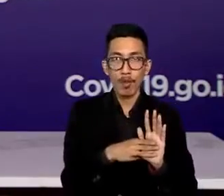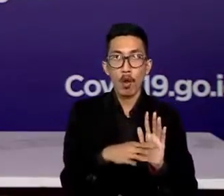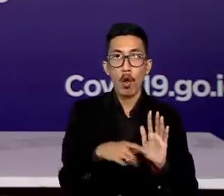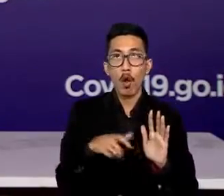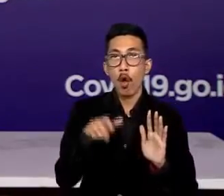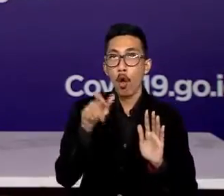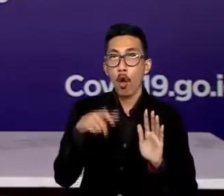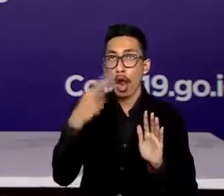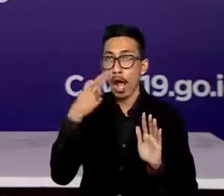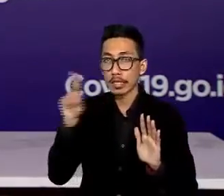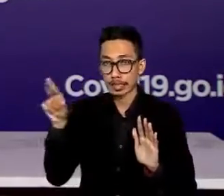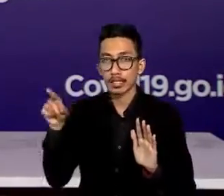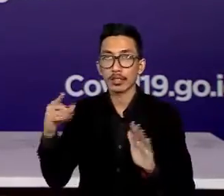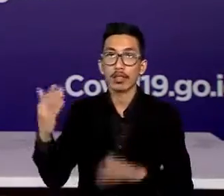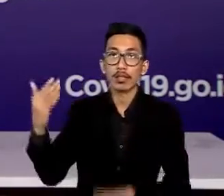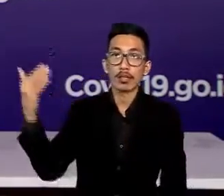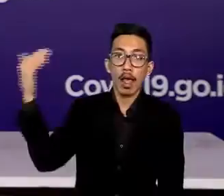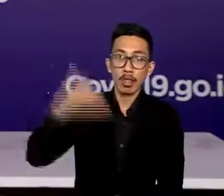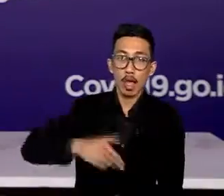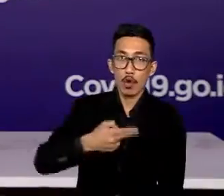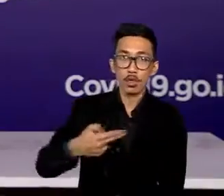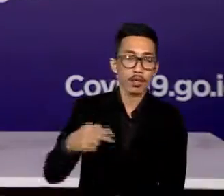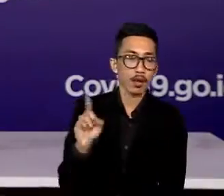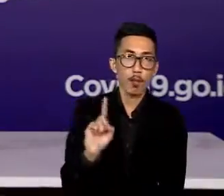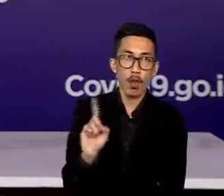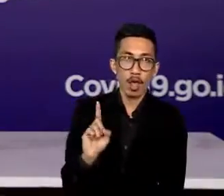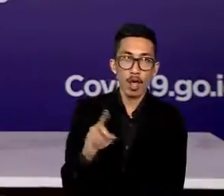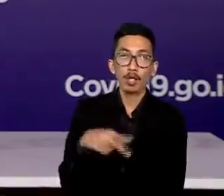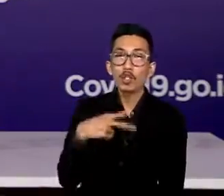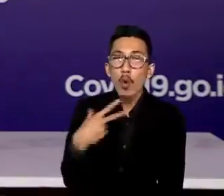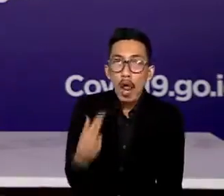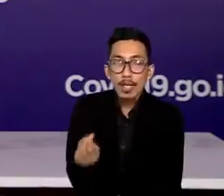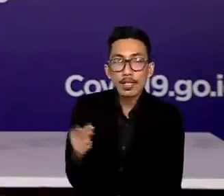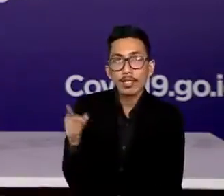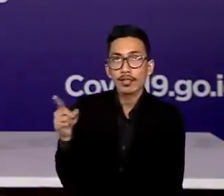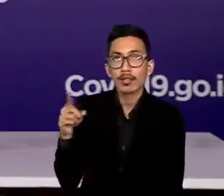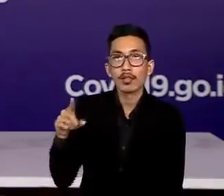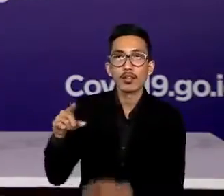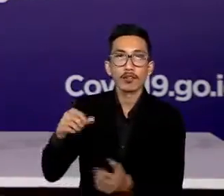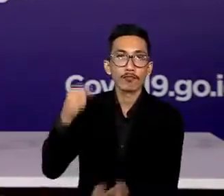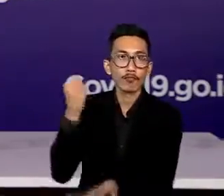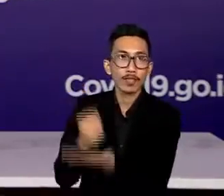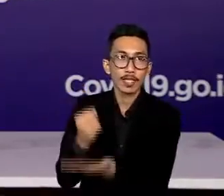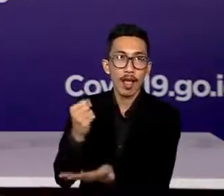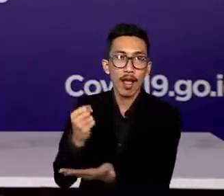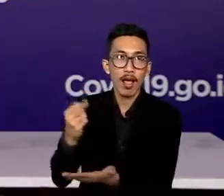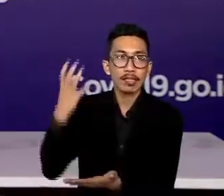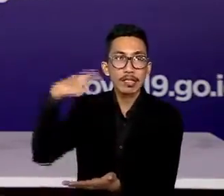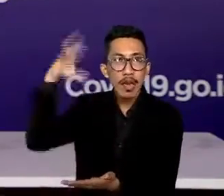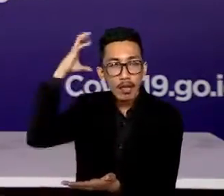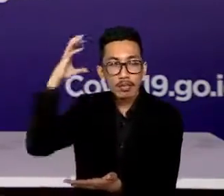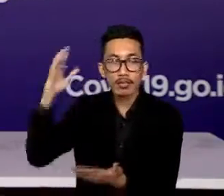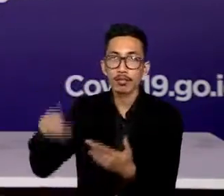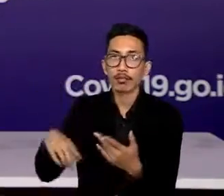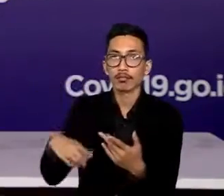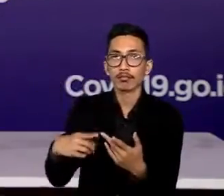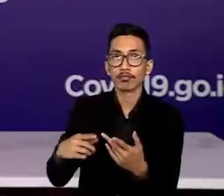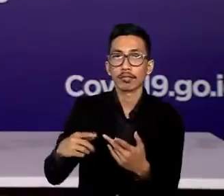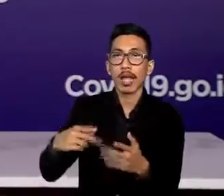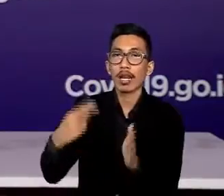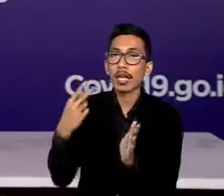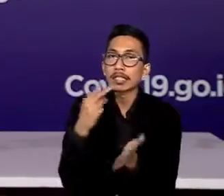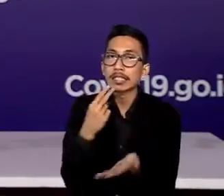dilarang masuk kecuali Hai pemegang visa diplomatik dan visa dinas pemegang izin tinggal